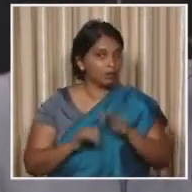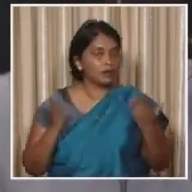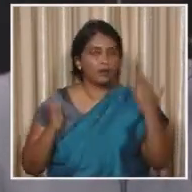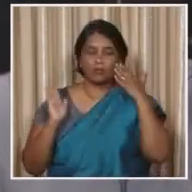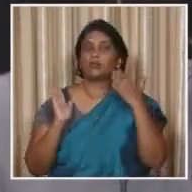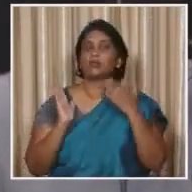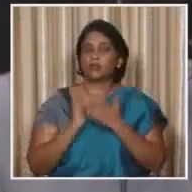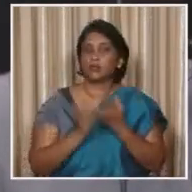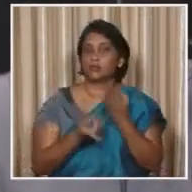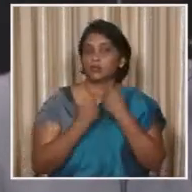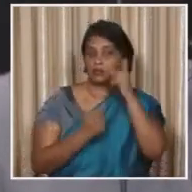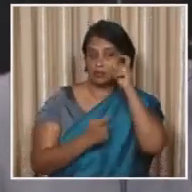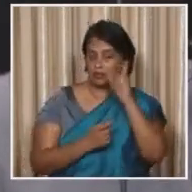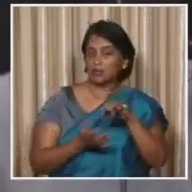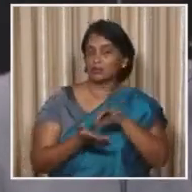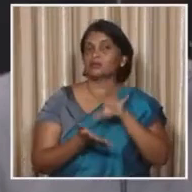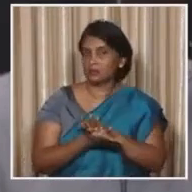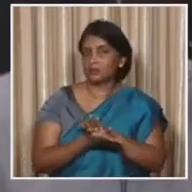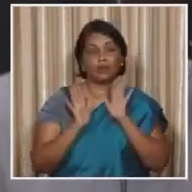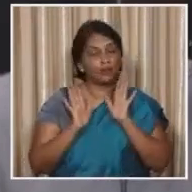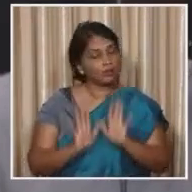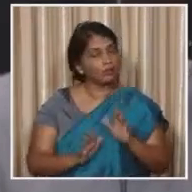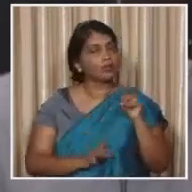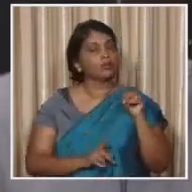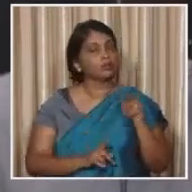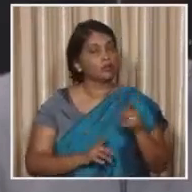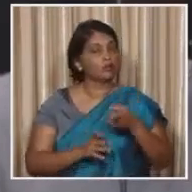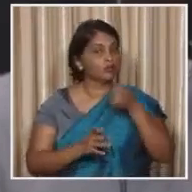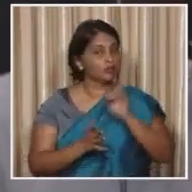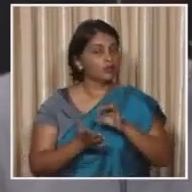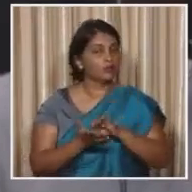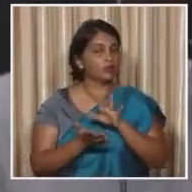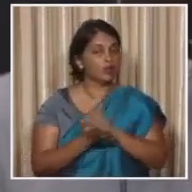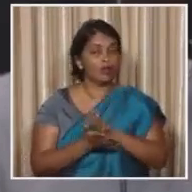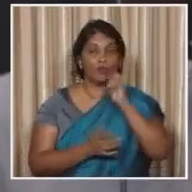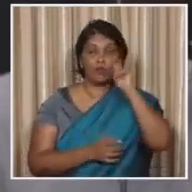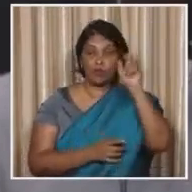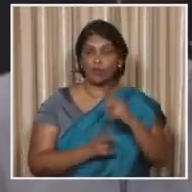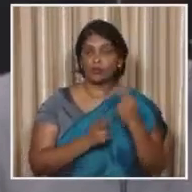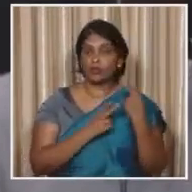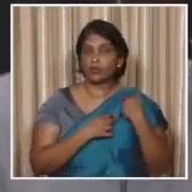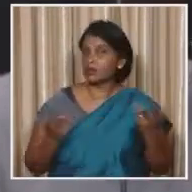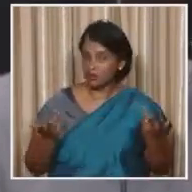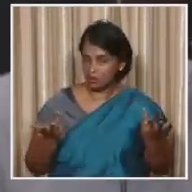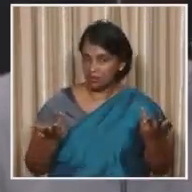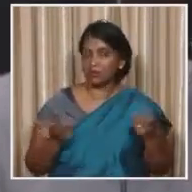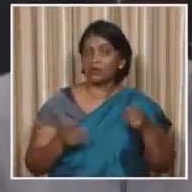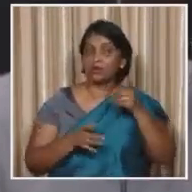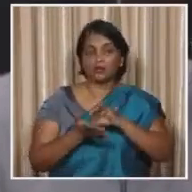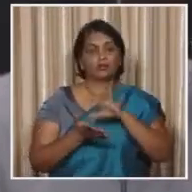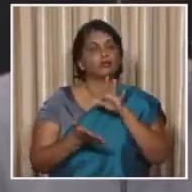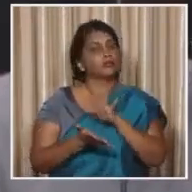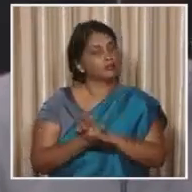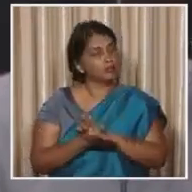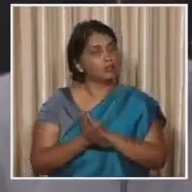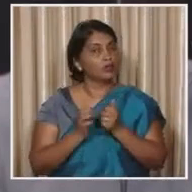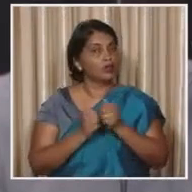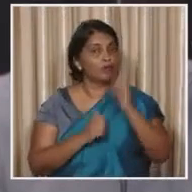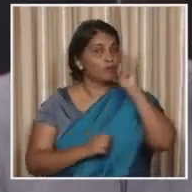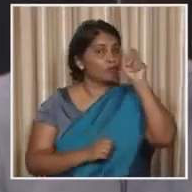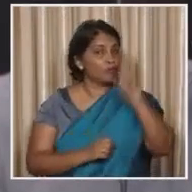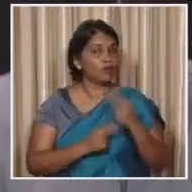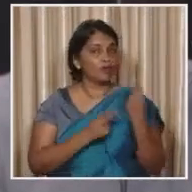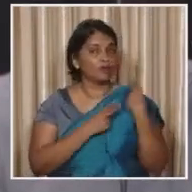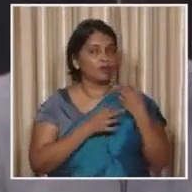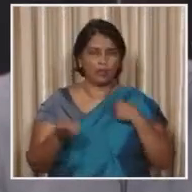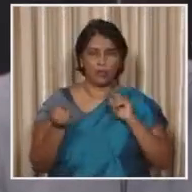කියන එක ගැන සොයා බලා තීරණය ගත යුතු පුද්ගලයා. නමුත් ඒ තීරණය ගත යුතු පුද්ගලයා ඒ වගකීම නොදරන්නේ නම් ඒ තීරණය ගත යුතු පුද්ගලයා